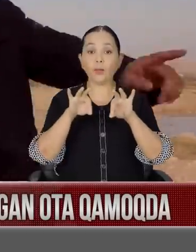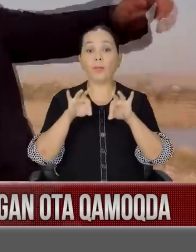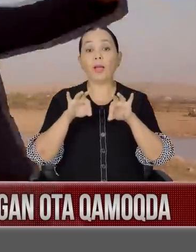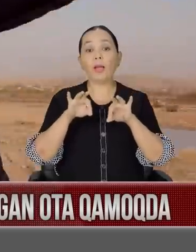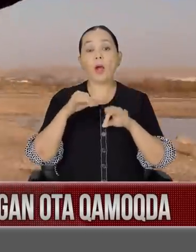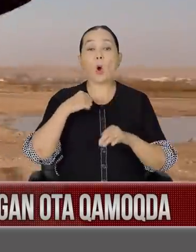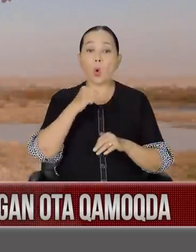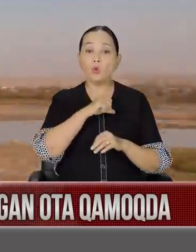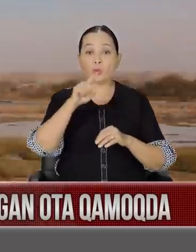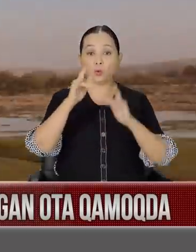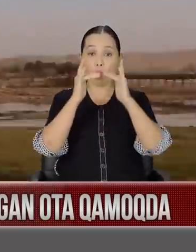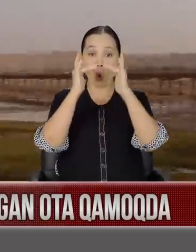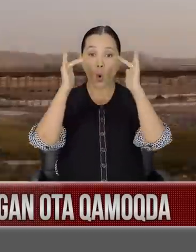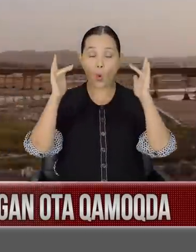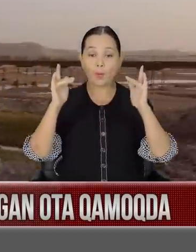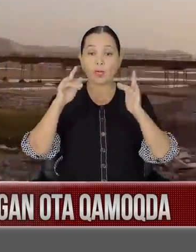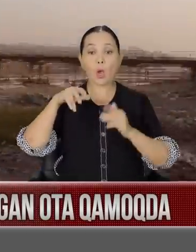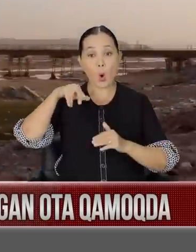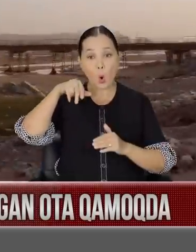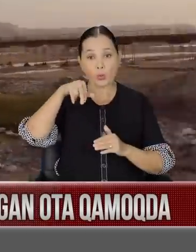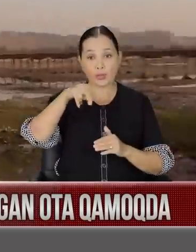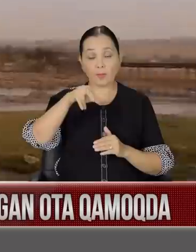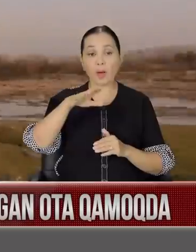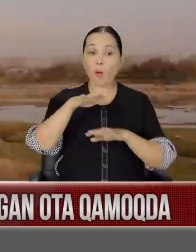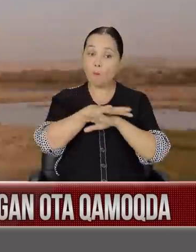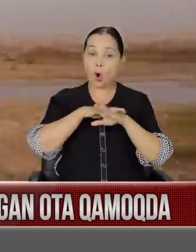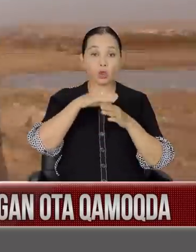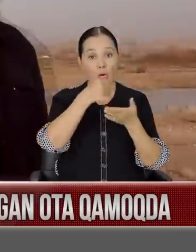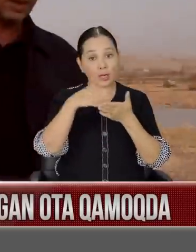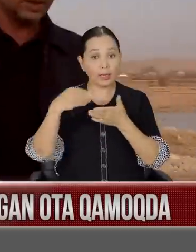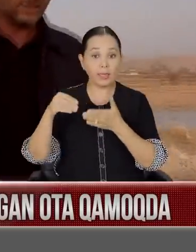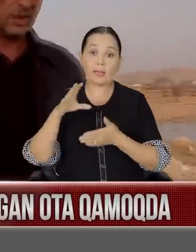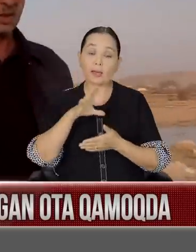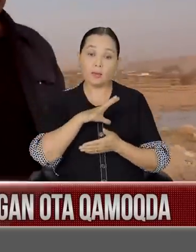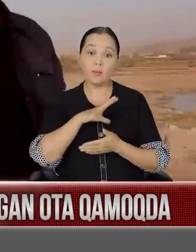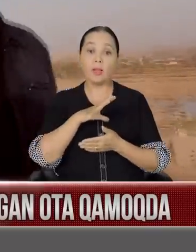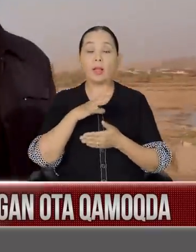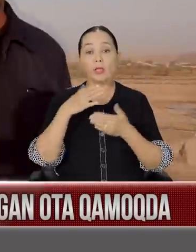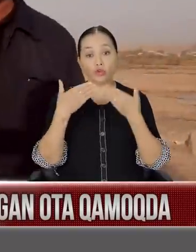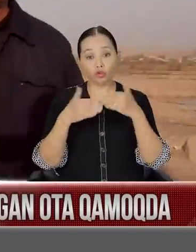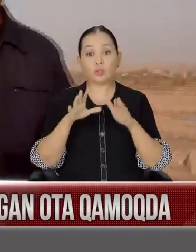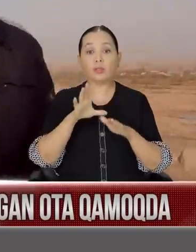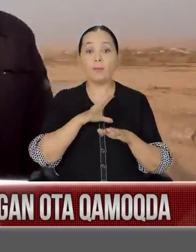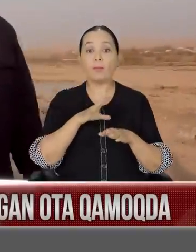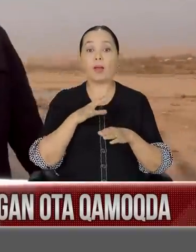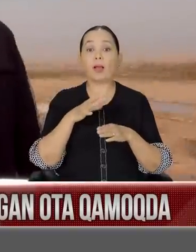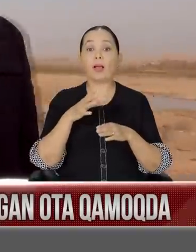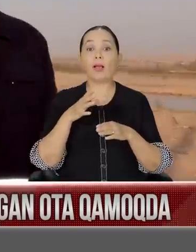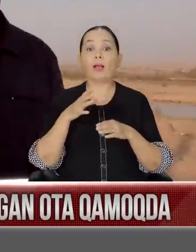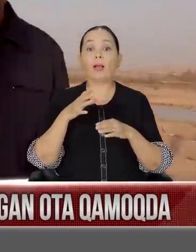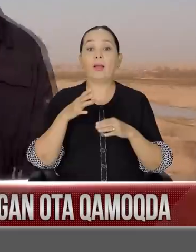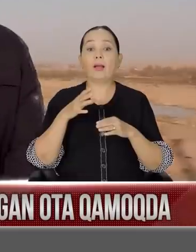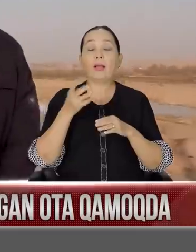qo'ydim-da, o'zim shu ko'prikni ustidan shunday o'tib borib, bozorlik qilib chiqdim bozordan. Bozordan